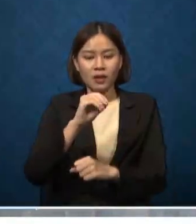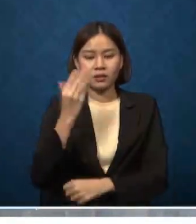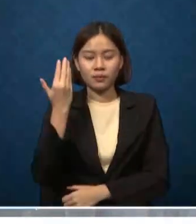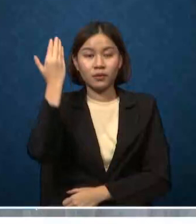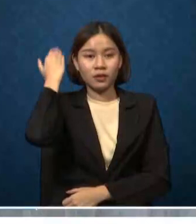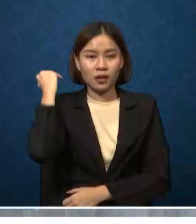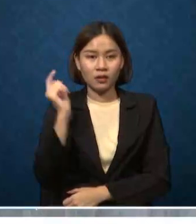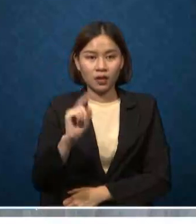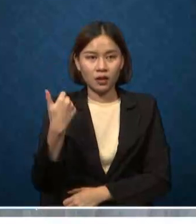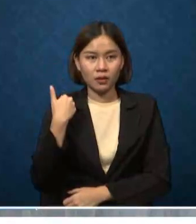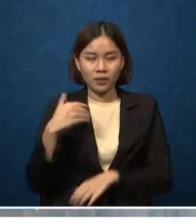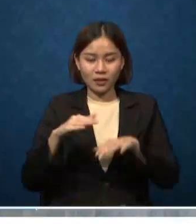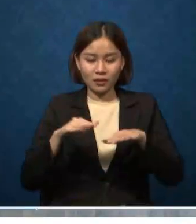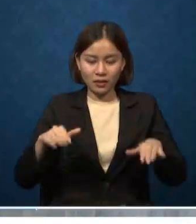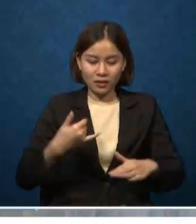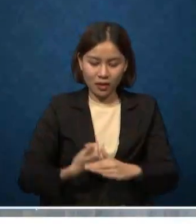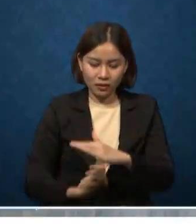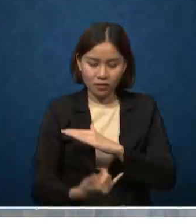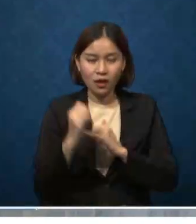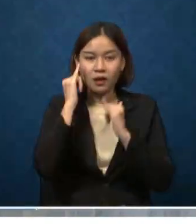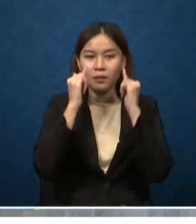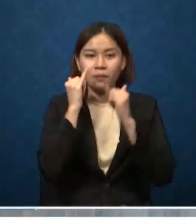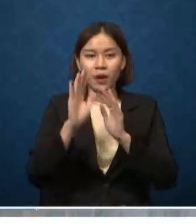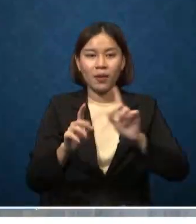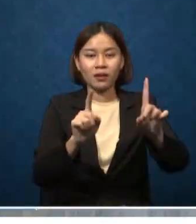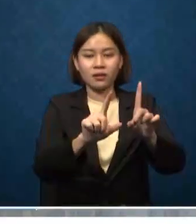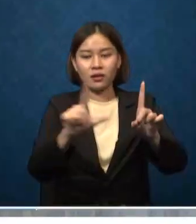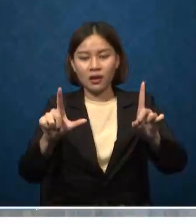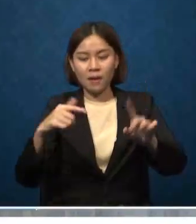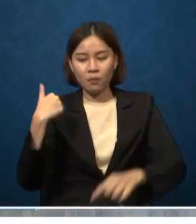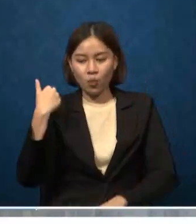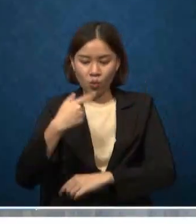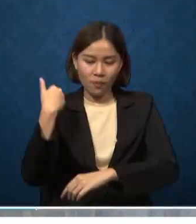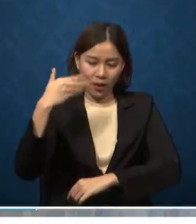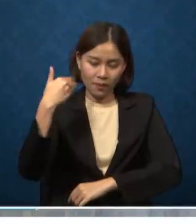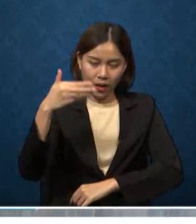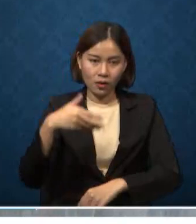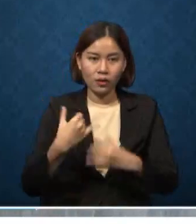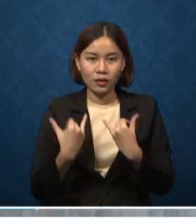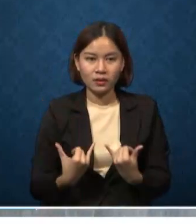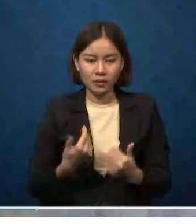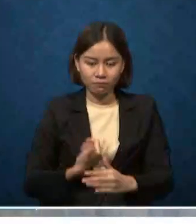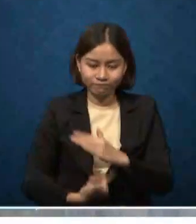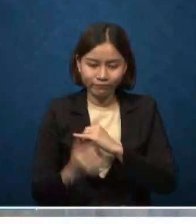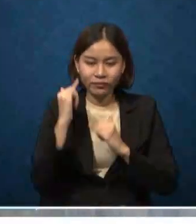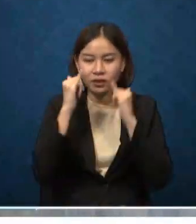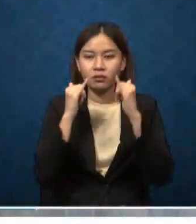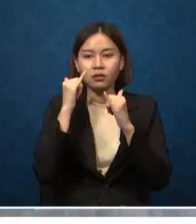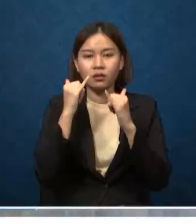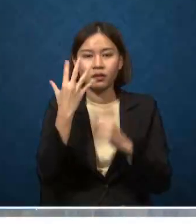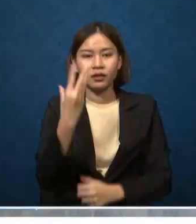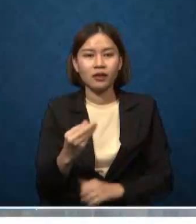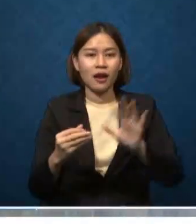เรามีเด็กเกิดร้านเวลาผ่านไปครึ่งศตวรรษวันนี้เรามีเด็กเกิดรถครึ่งล้านเท่านั้นเอง